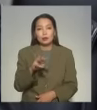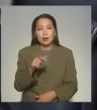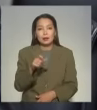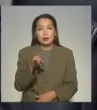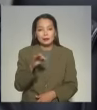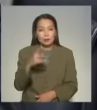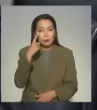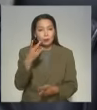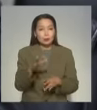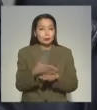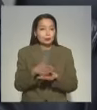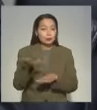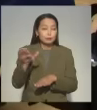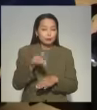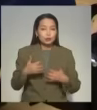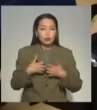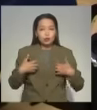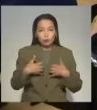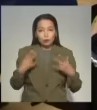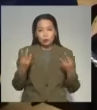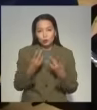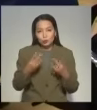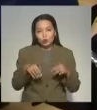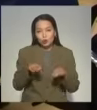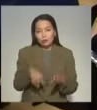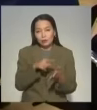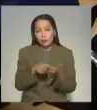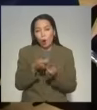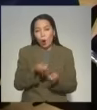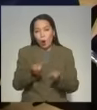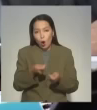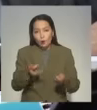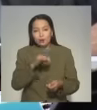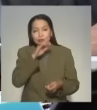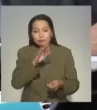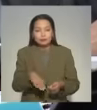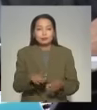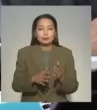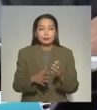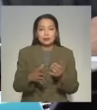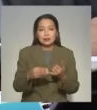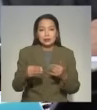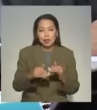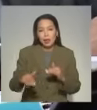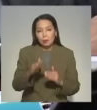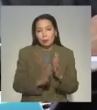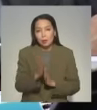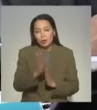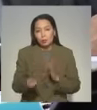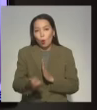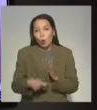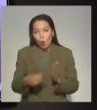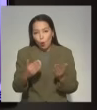займы для животноводов, предстоит решить вопрос кормовой базы и достаточности пастбищных угодий. Остановились и на мер